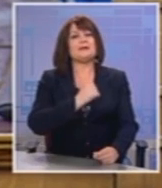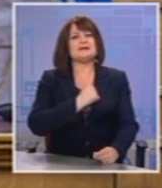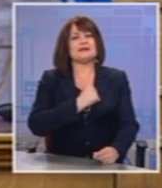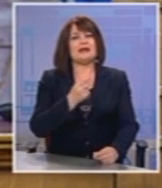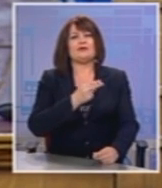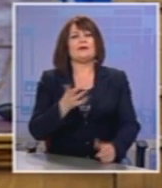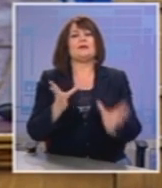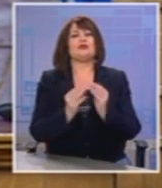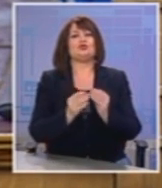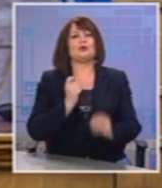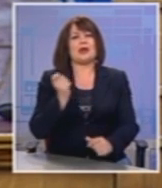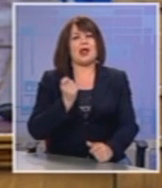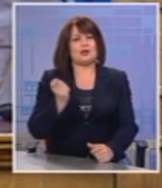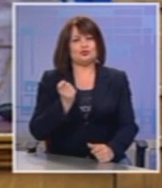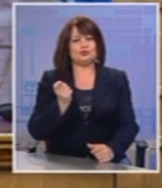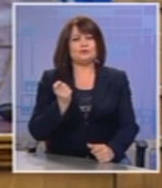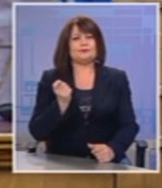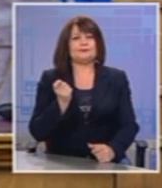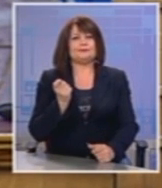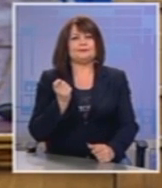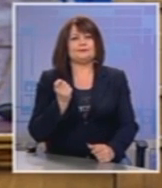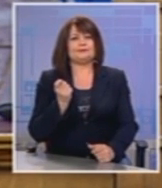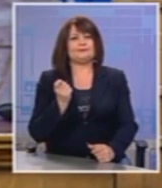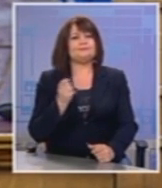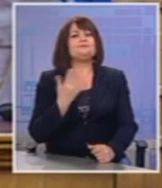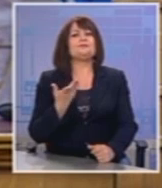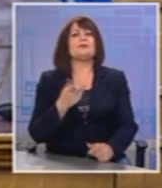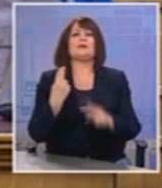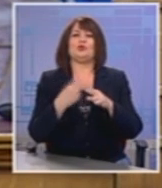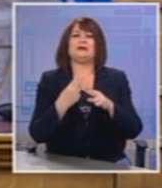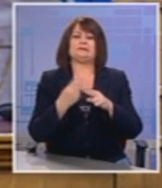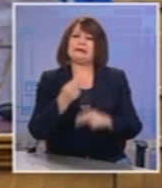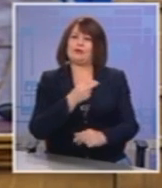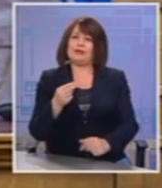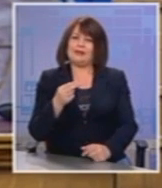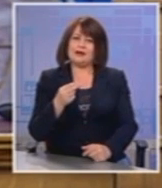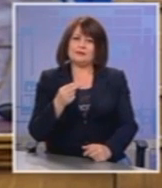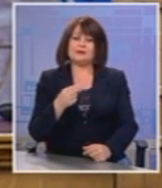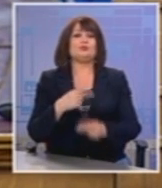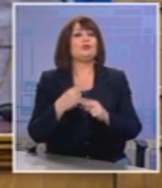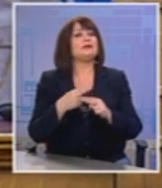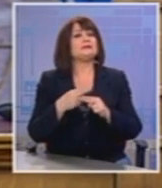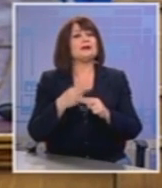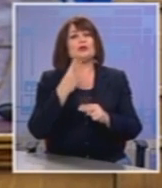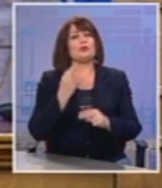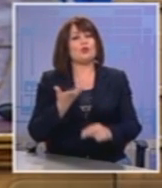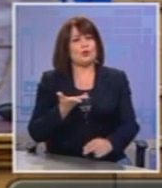μα του χρέους είναι ένα πολύ σημαντικό θέμα και είναι πολύ